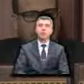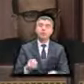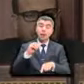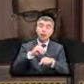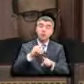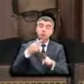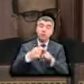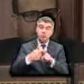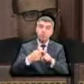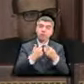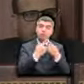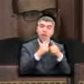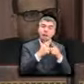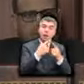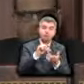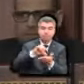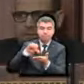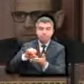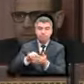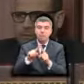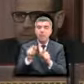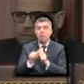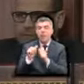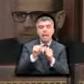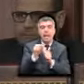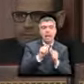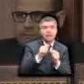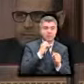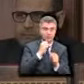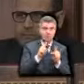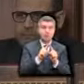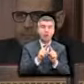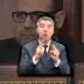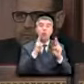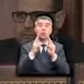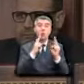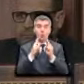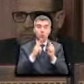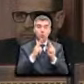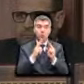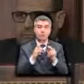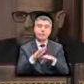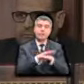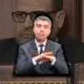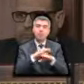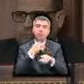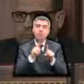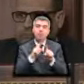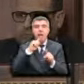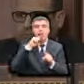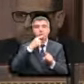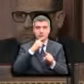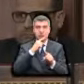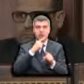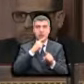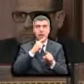فك العزله عدد من المناطق، ولكن في هذه المساله ديال طريق السيار السيد الوزير بالنسبه لجهه درعه فيلالت اسمح لي نقول لكم بانه يعني مطلب